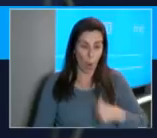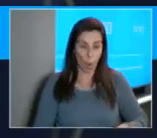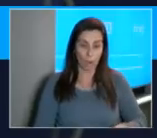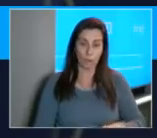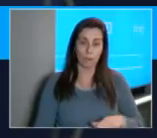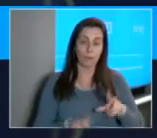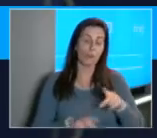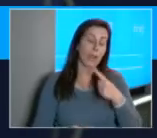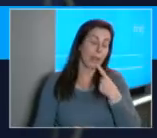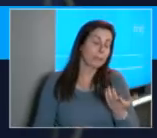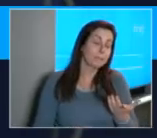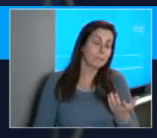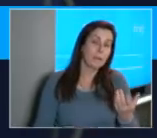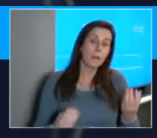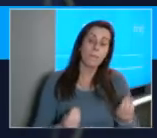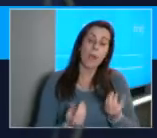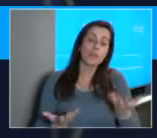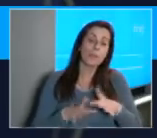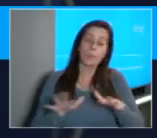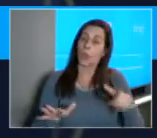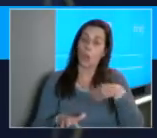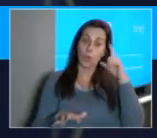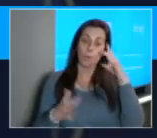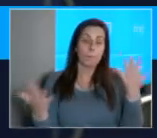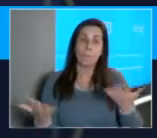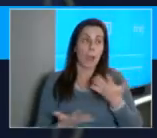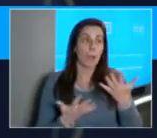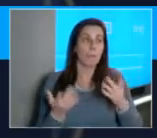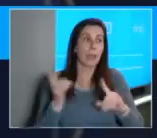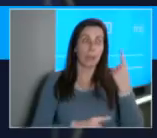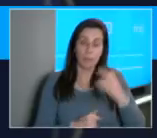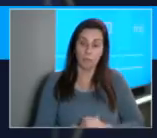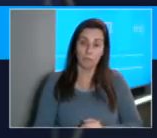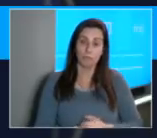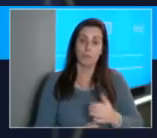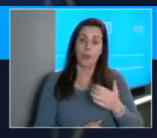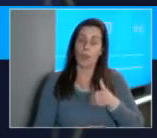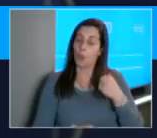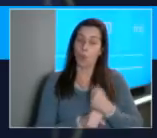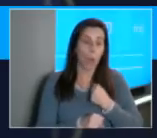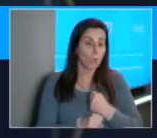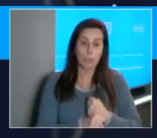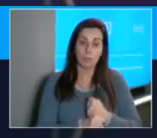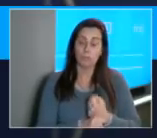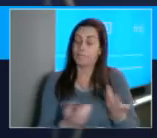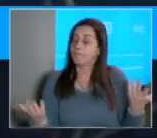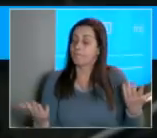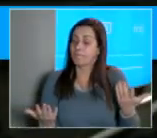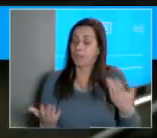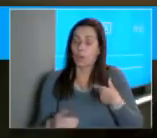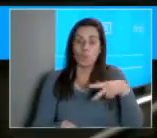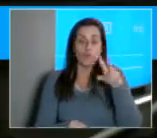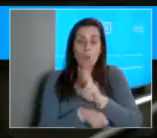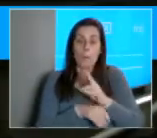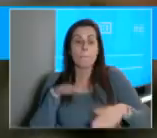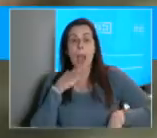אנחנו יכולים לקרוא לו כאירוע מתגלגל. אנחנו לא בדיוק יודעים מה יהיה, אנחנו נוקטים במקסימום הזהירות